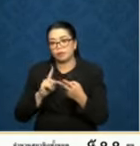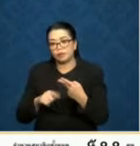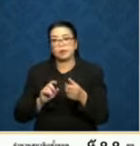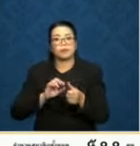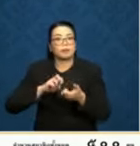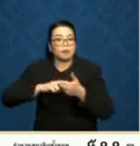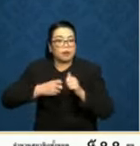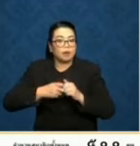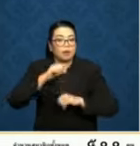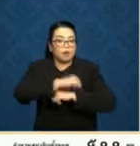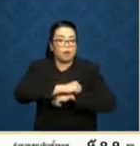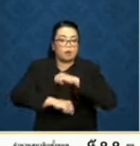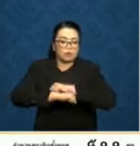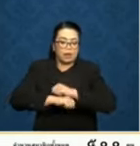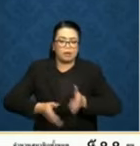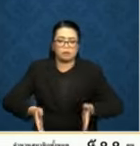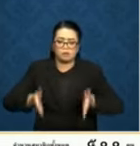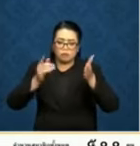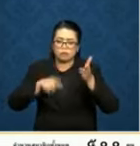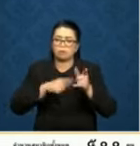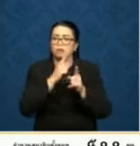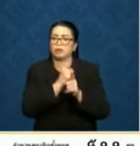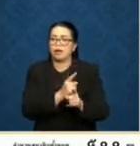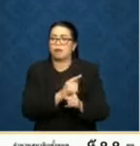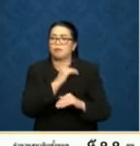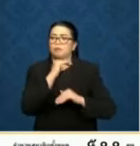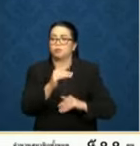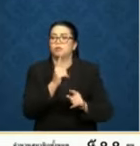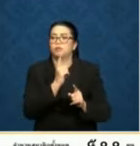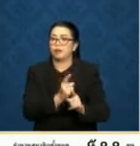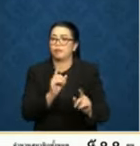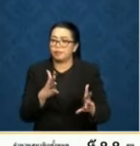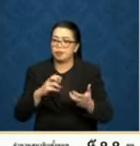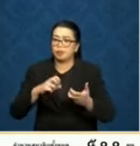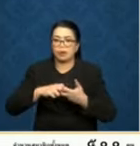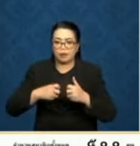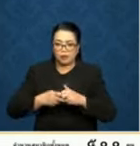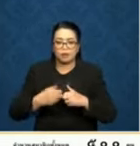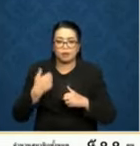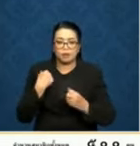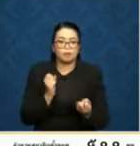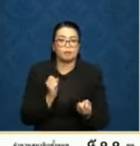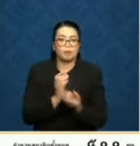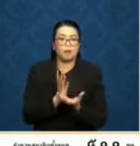องการก่อสร้างที่ไม่เป็นไปตามกำหนดมีปัหาข้นมา